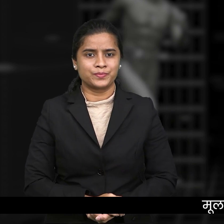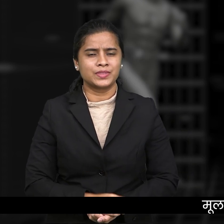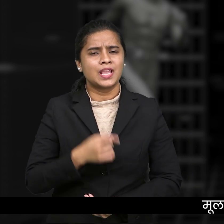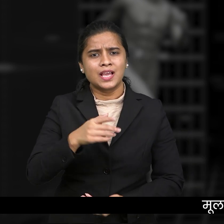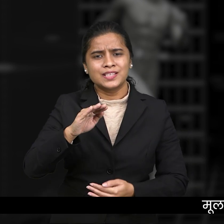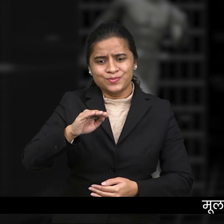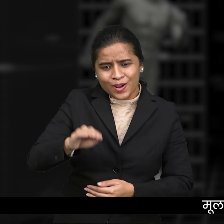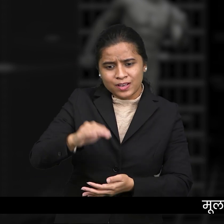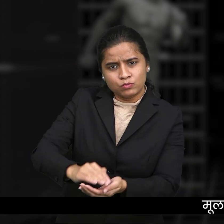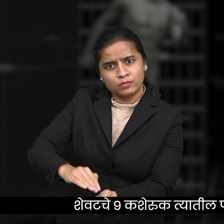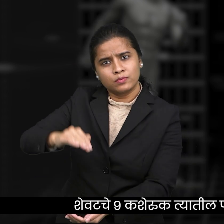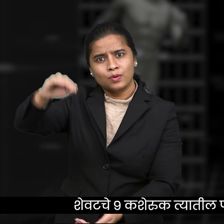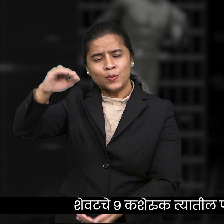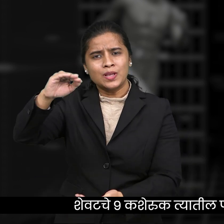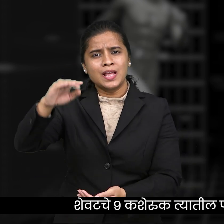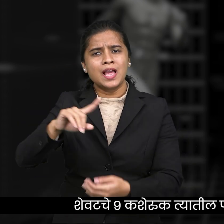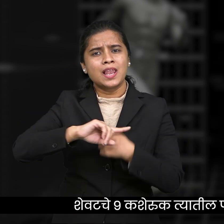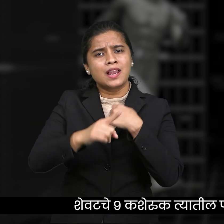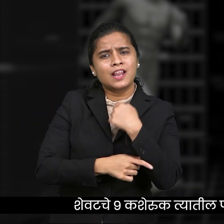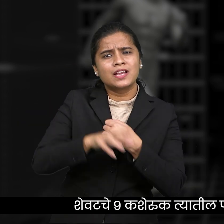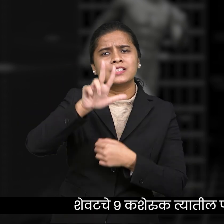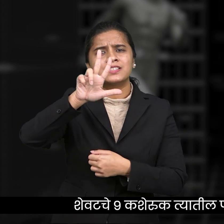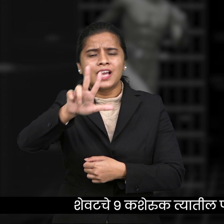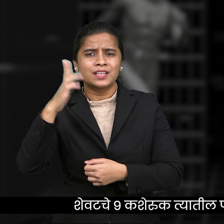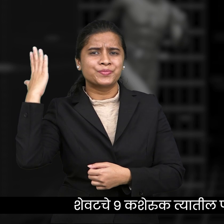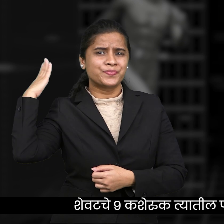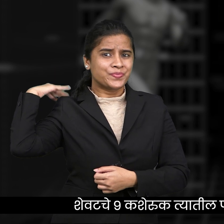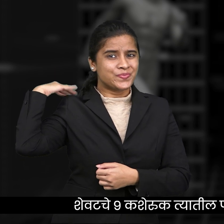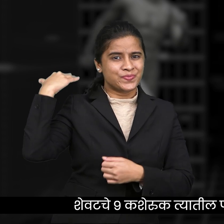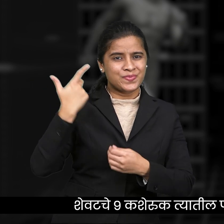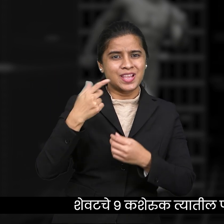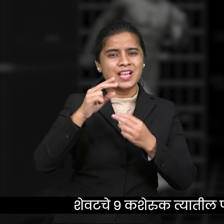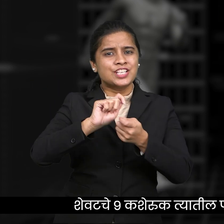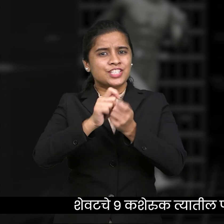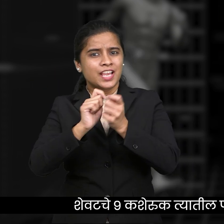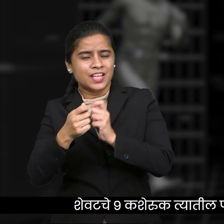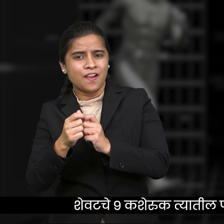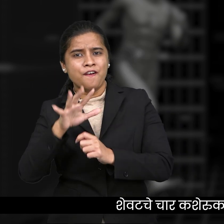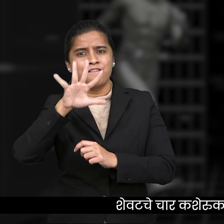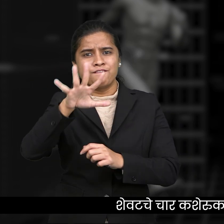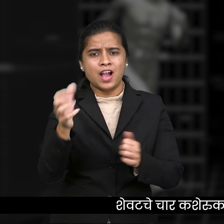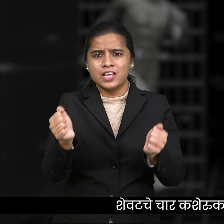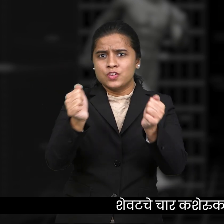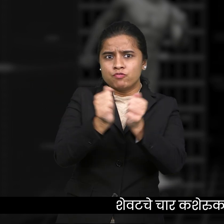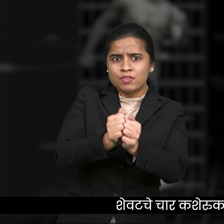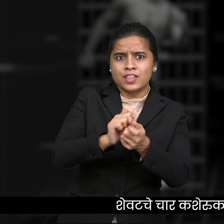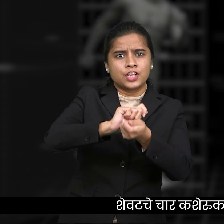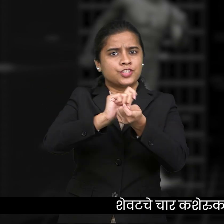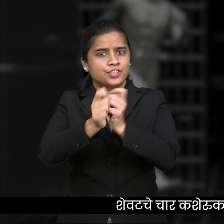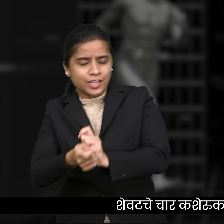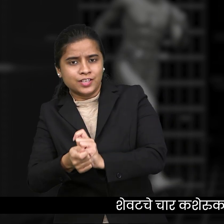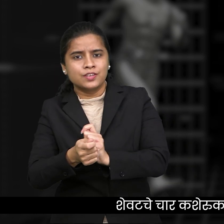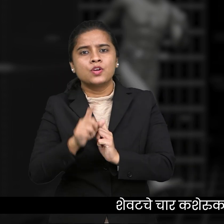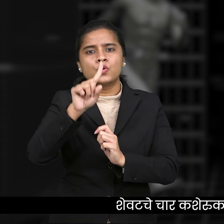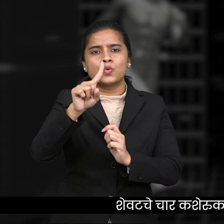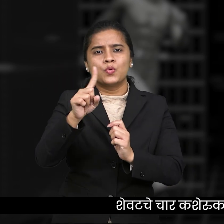मूल वाढत असताना शेवटचे 9 कशेरुक त्यातील 5 एकत्र येऊन एक हाड बनवतात आणि शेवटचे 4 कशेरुक एकत्र